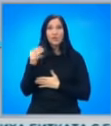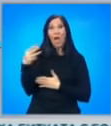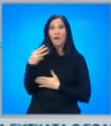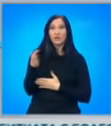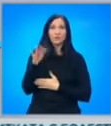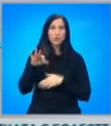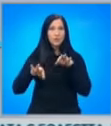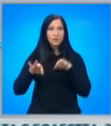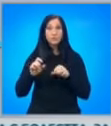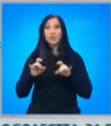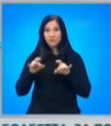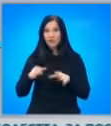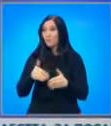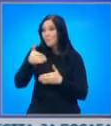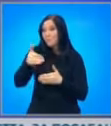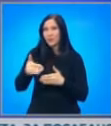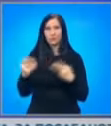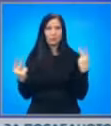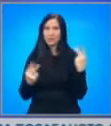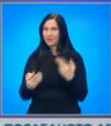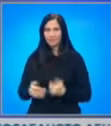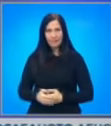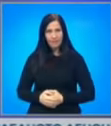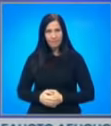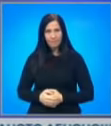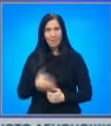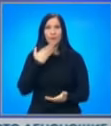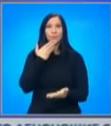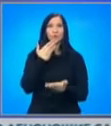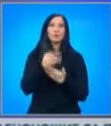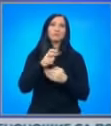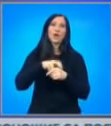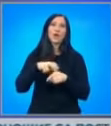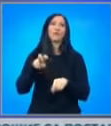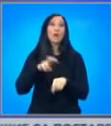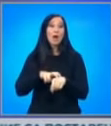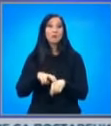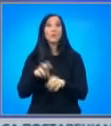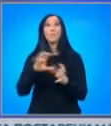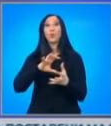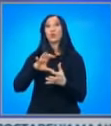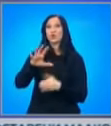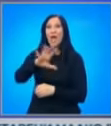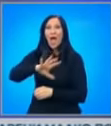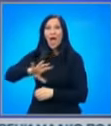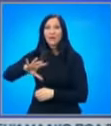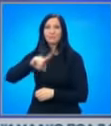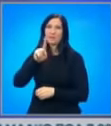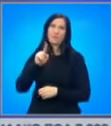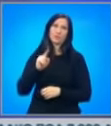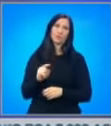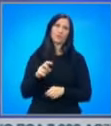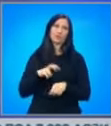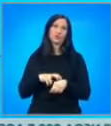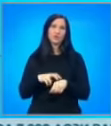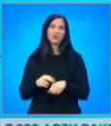изборите в Австралия, предстои да разберем. Благодаря, Джанан Дорал, за политическия аспект на казуса Джокович.